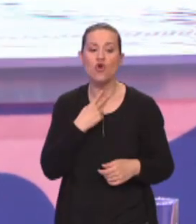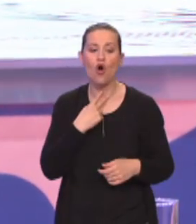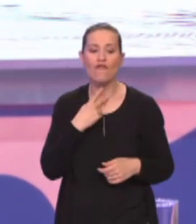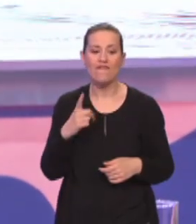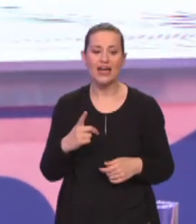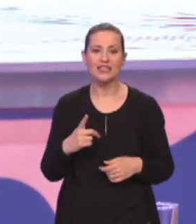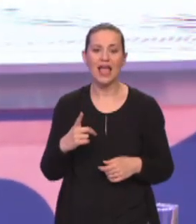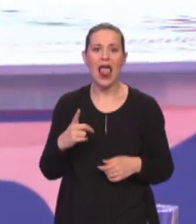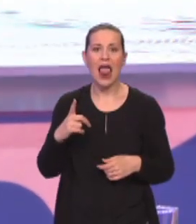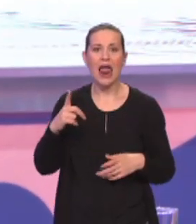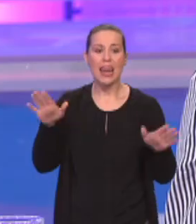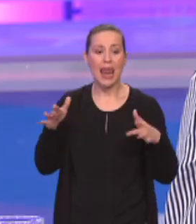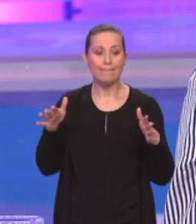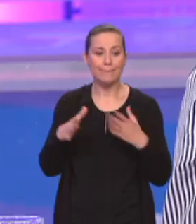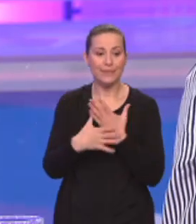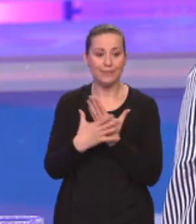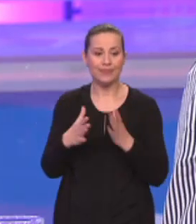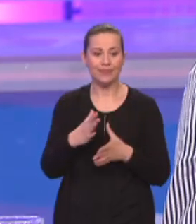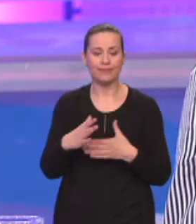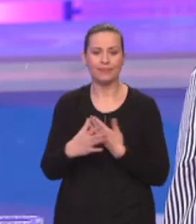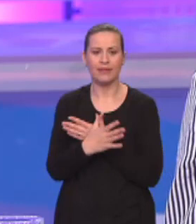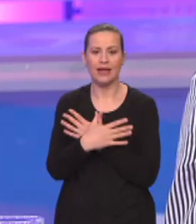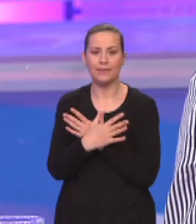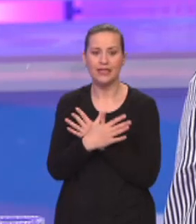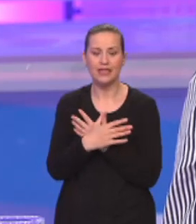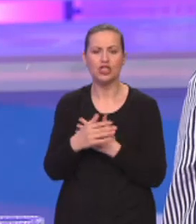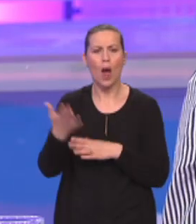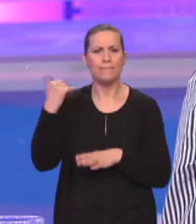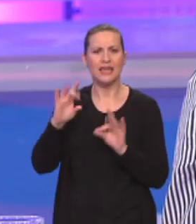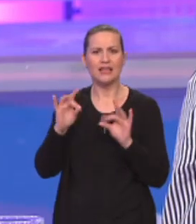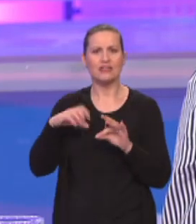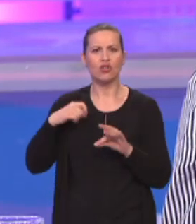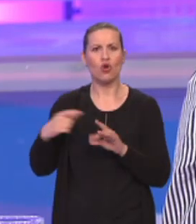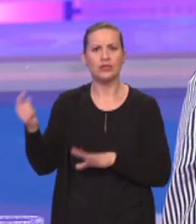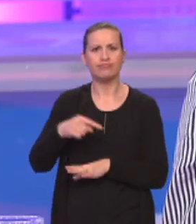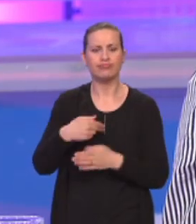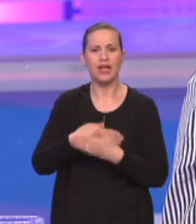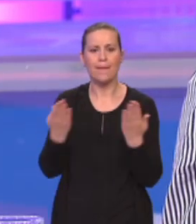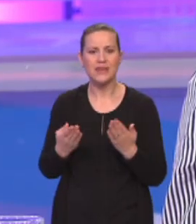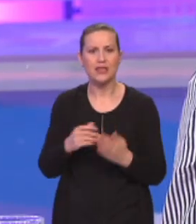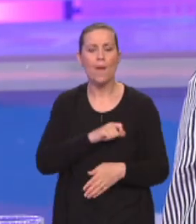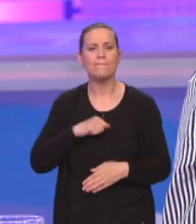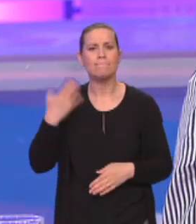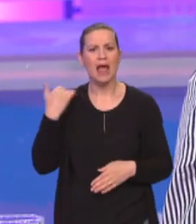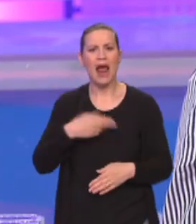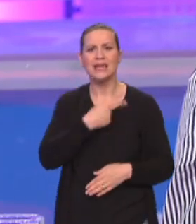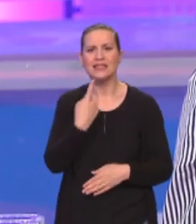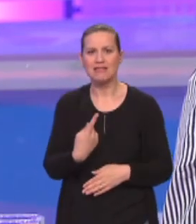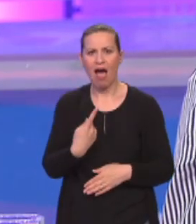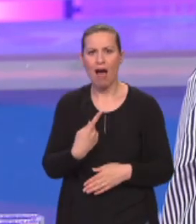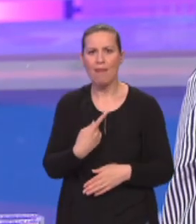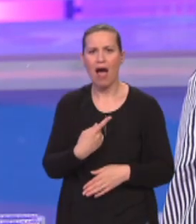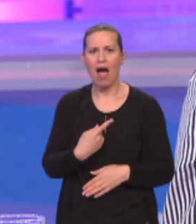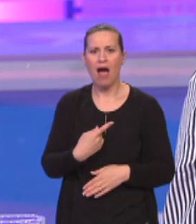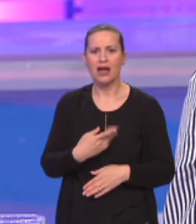dakle prije kojih 10 godina. Da, bila je sama, ispunili smo cijelu emisiju i onda ste poslije toga